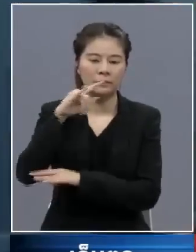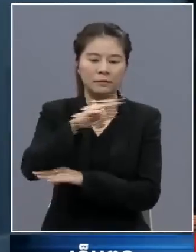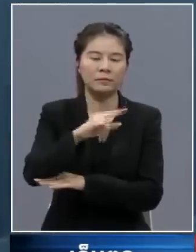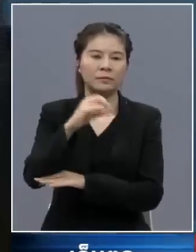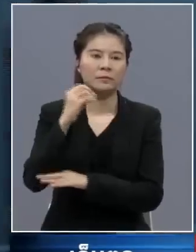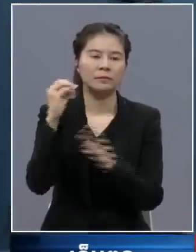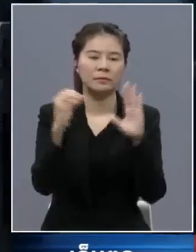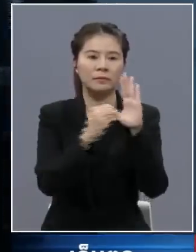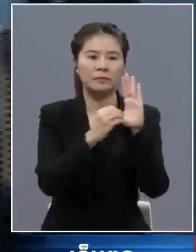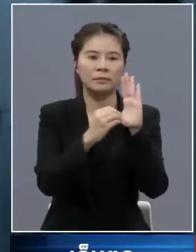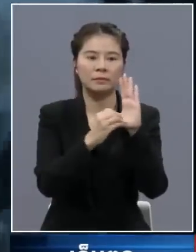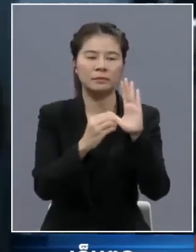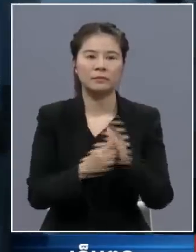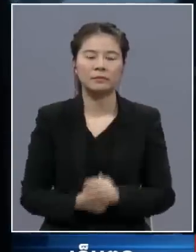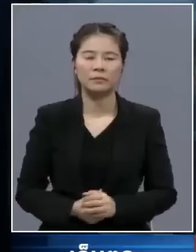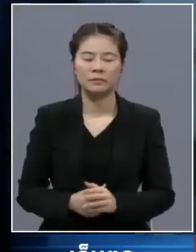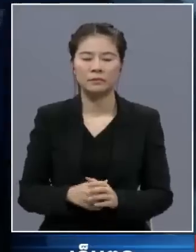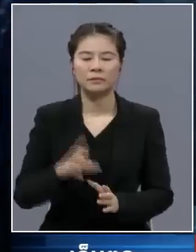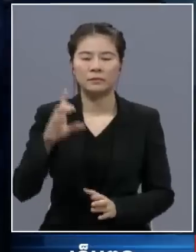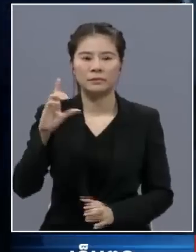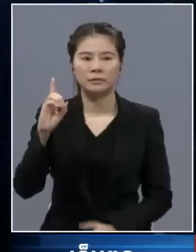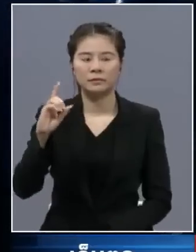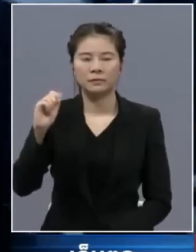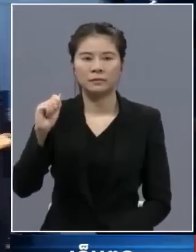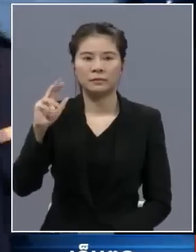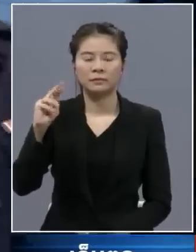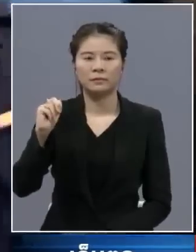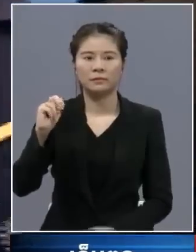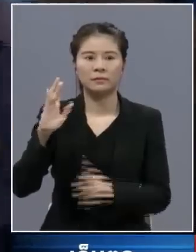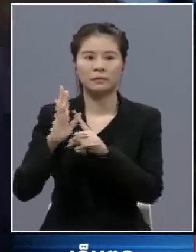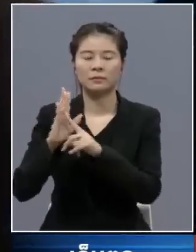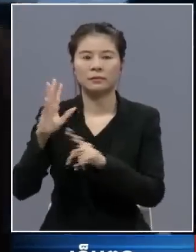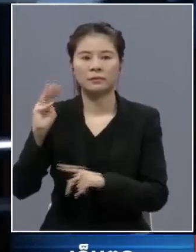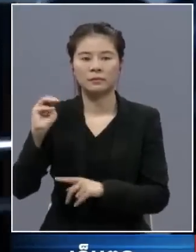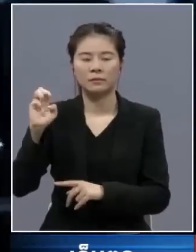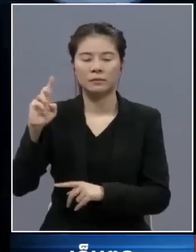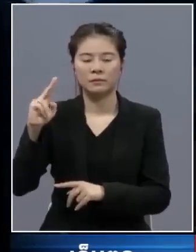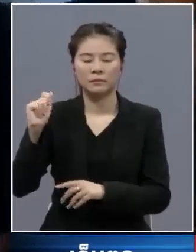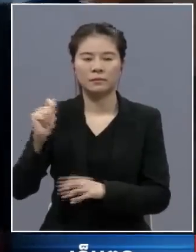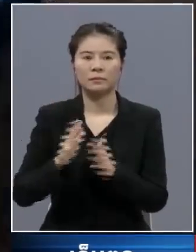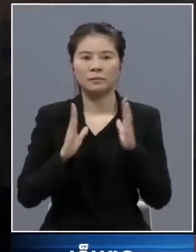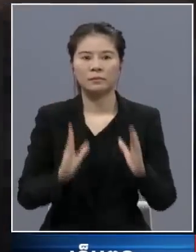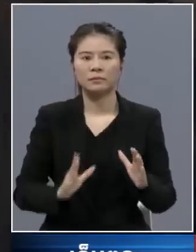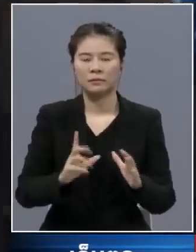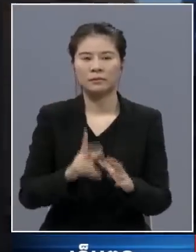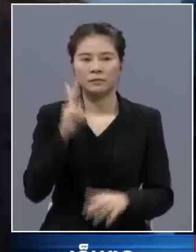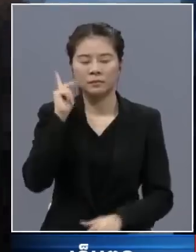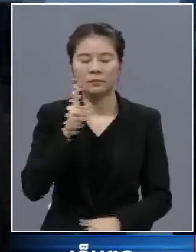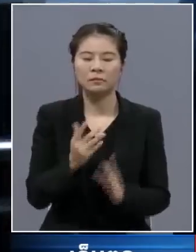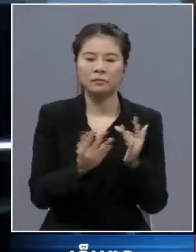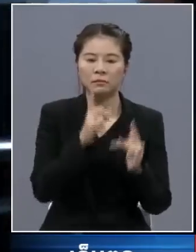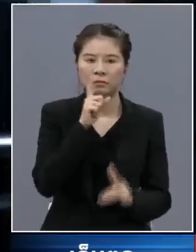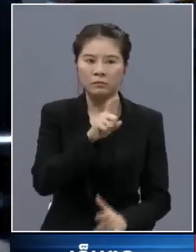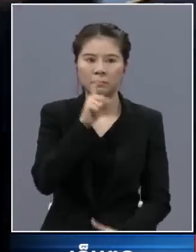อนไปถึงดอนเมืองเนี่ยก่อนที่จะเดินทางไปพิจิตรนักข่าวก็ไปรอเพื่อที่จะสัมภาษณ์พลเอกประยุทธ์นะในฐานะที่ตอนนี้ก็เป็นนาย